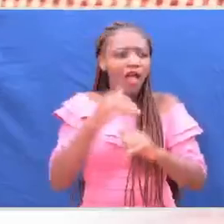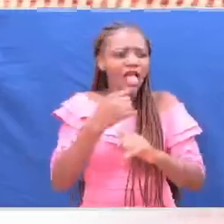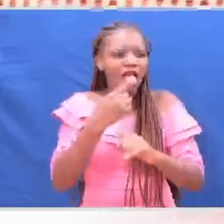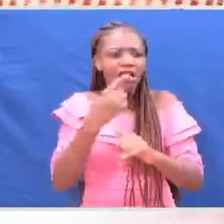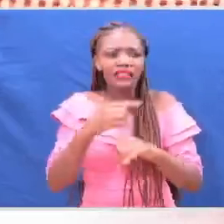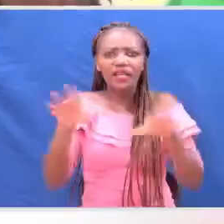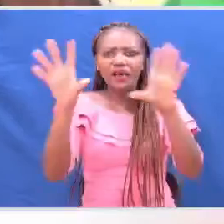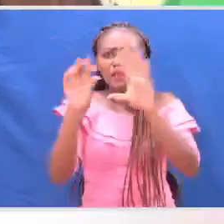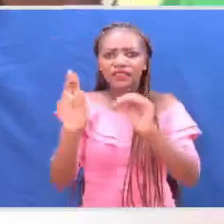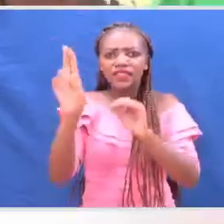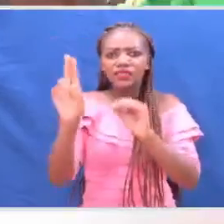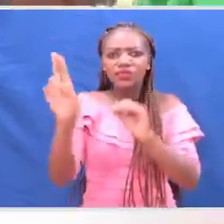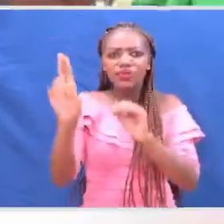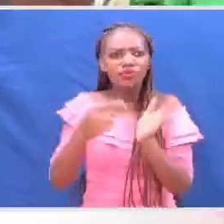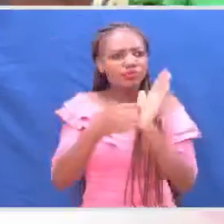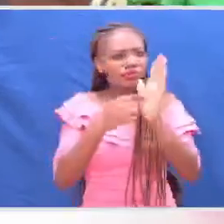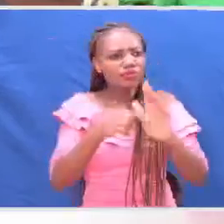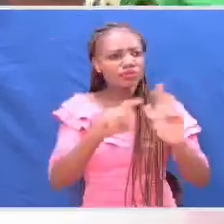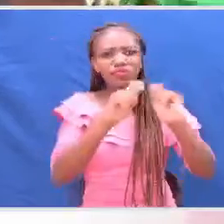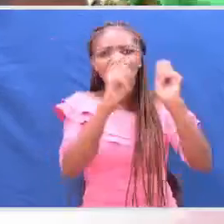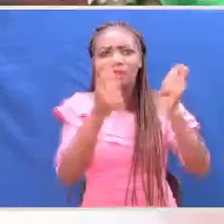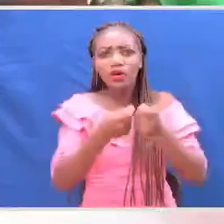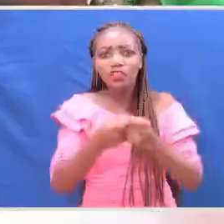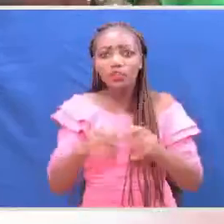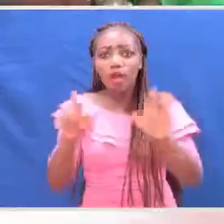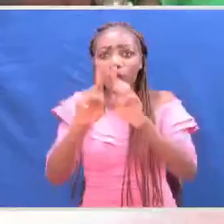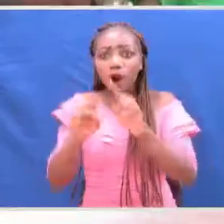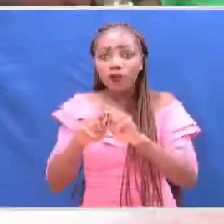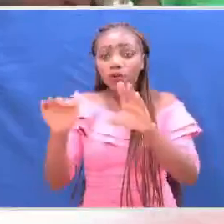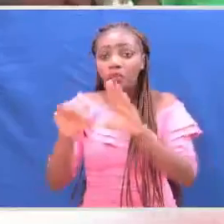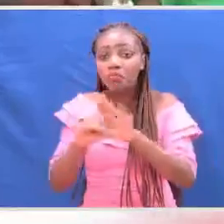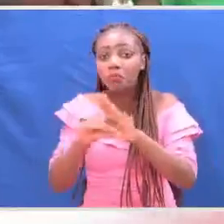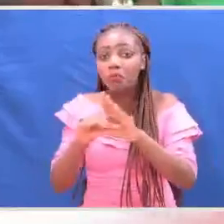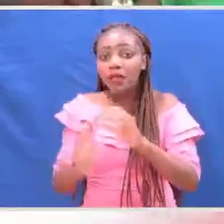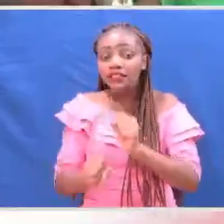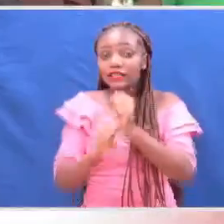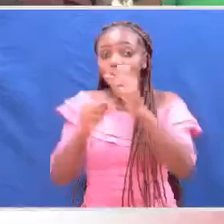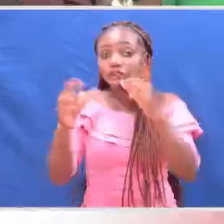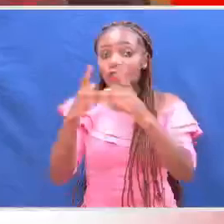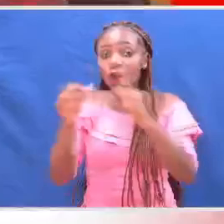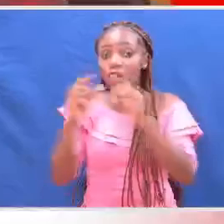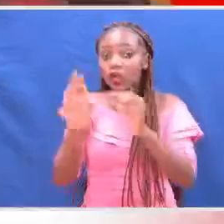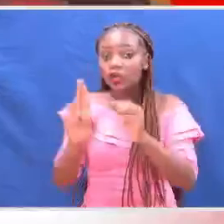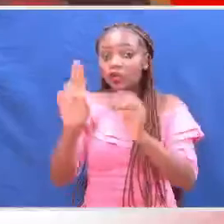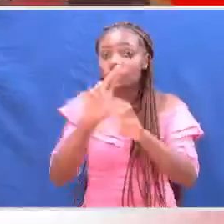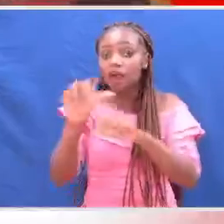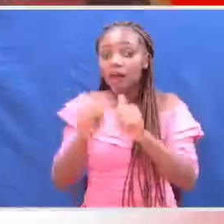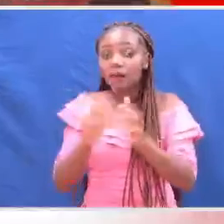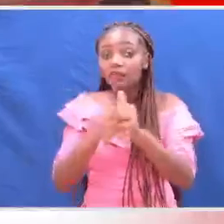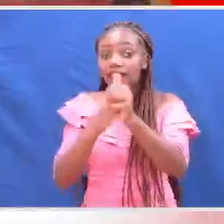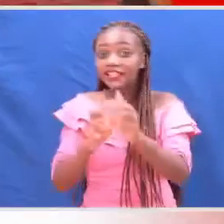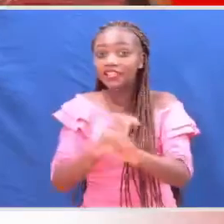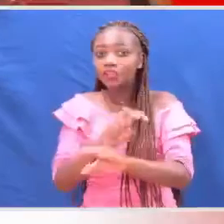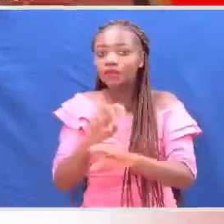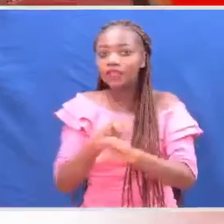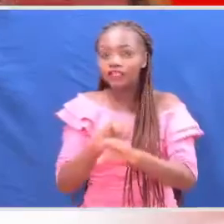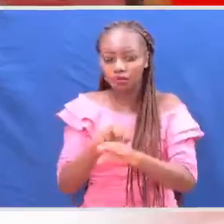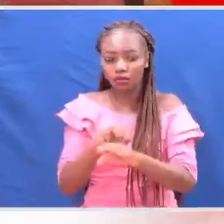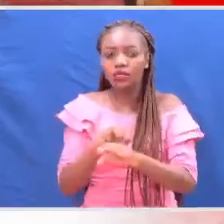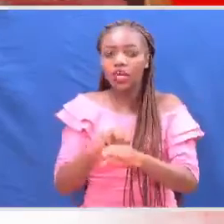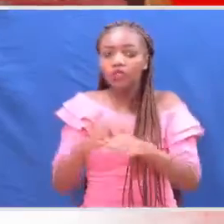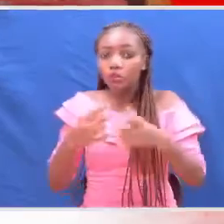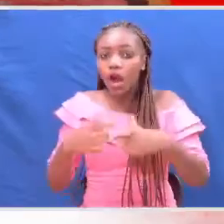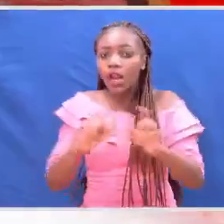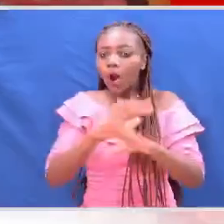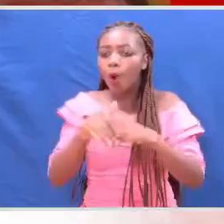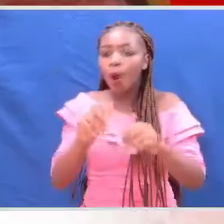a tribalist. Wabunge hawa wakiunga mkono matamshi ya Rais Uhuru Kenyatta kuhusiana na uongozi wa taifa kukabidhiwa makabila